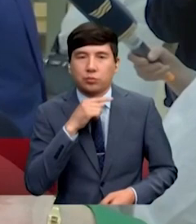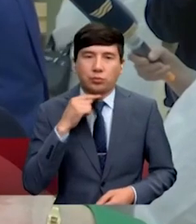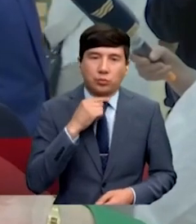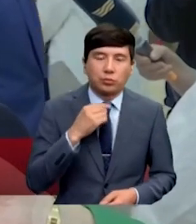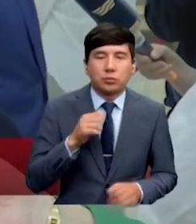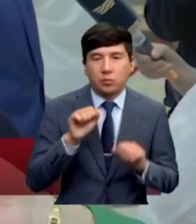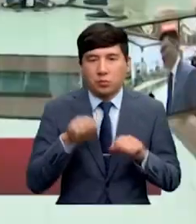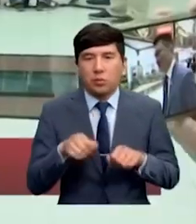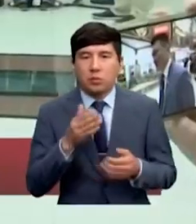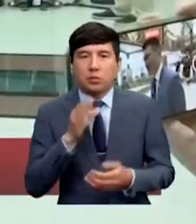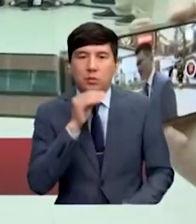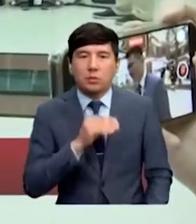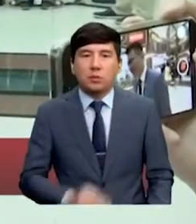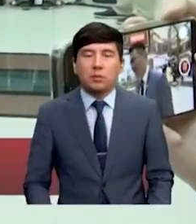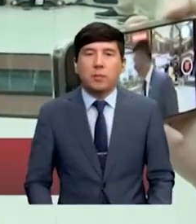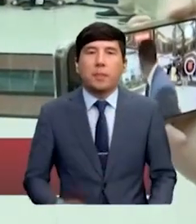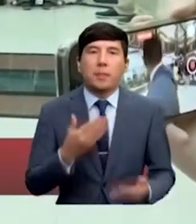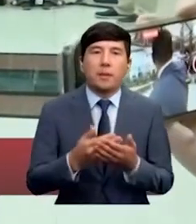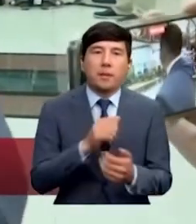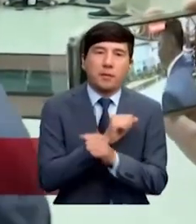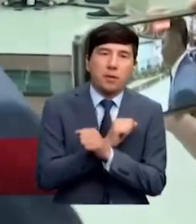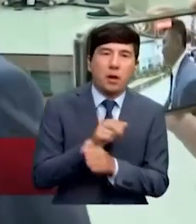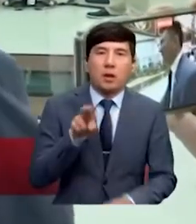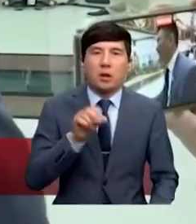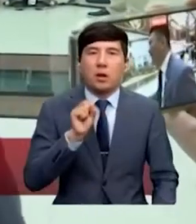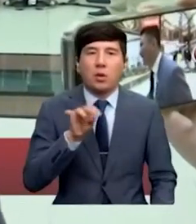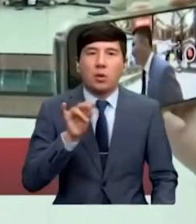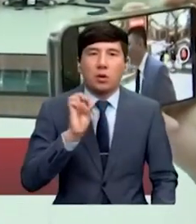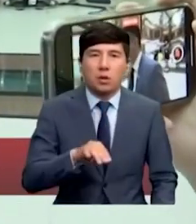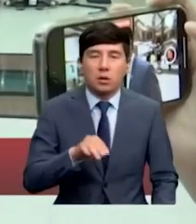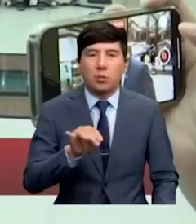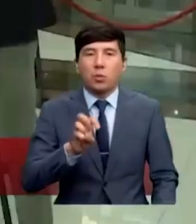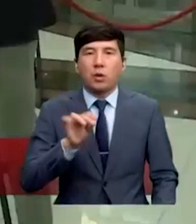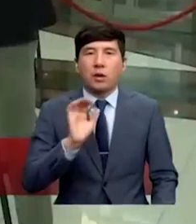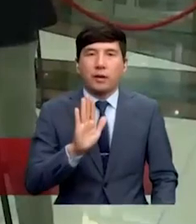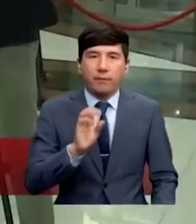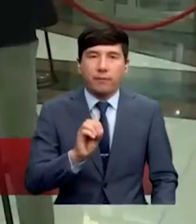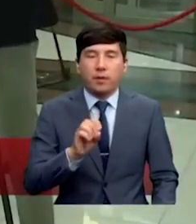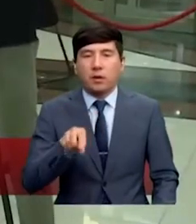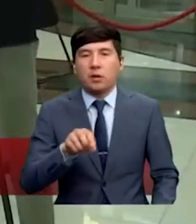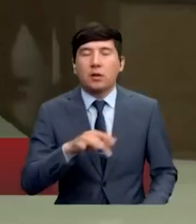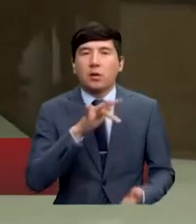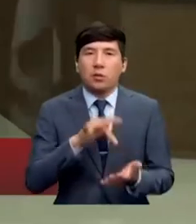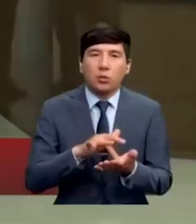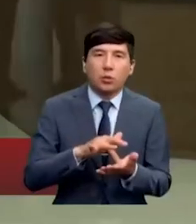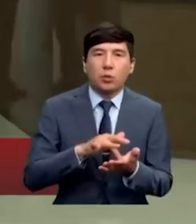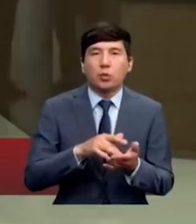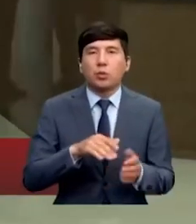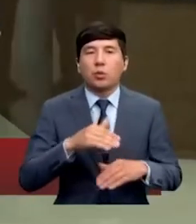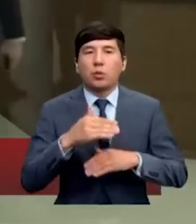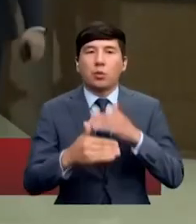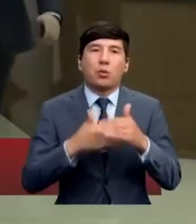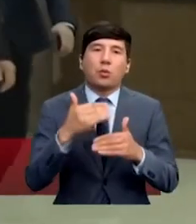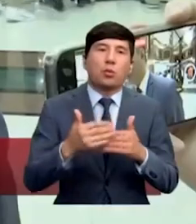бір табақ ет жейтін мүмкіндік бар. Демалсын көкесі депутат Дәулет Мұқаев табылатын сияқты елдің де шетелдің де туризмін дамытуға